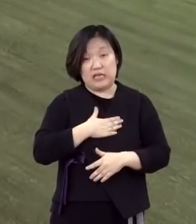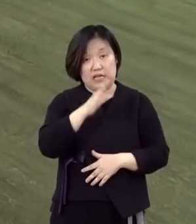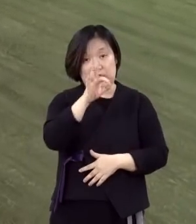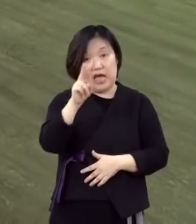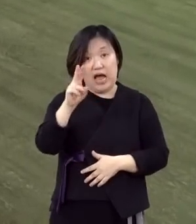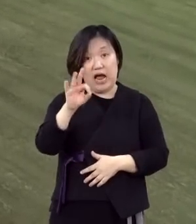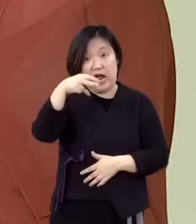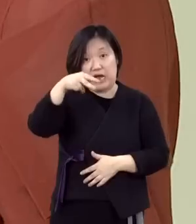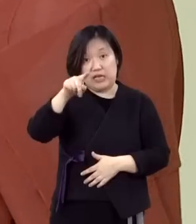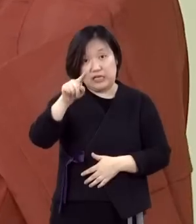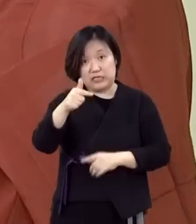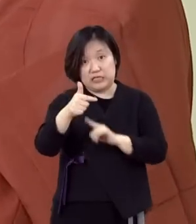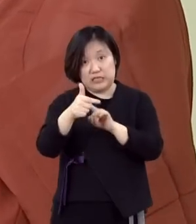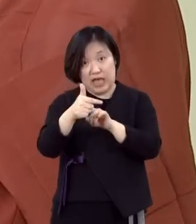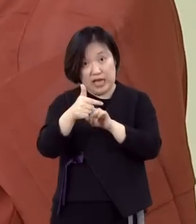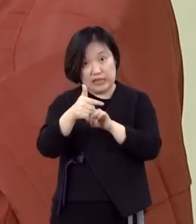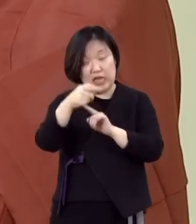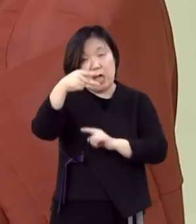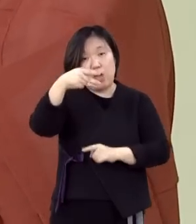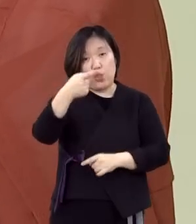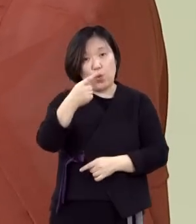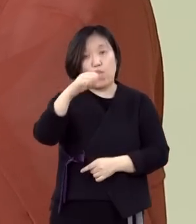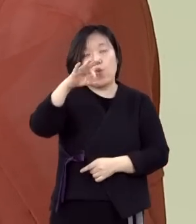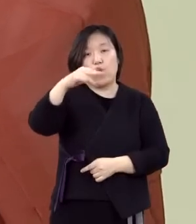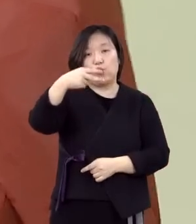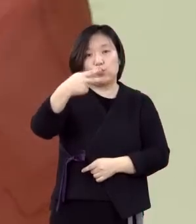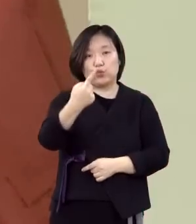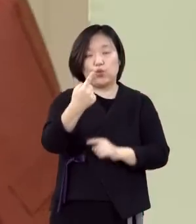통도사에있을때 ,병무청직원들이